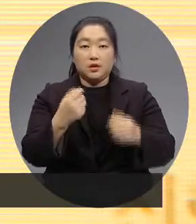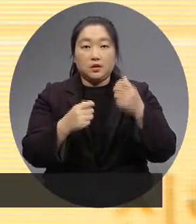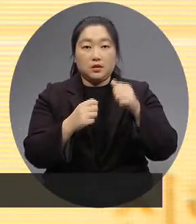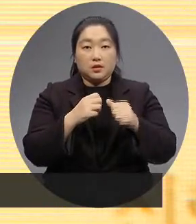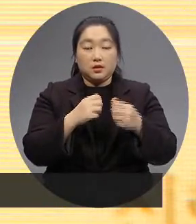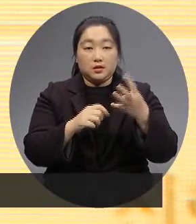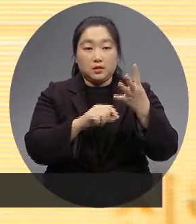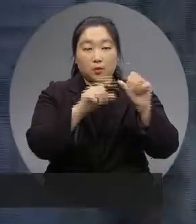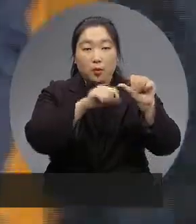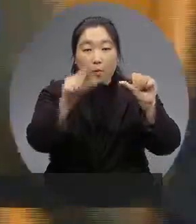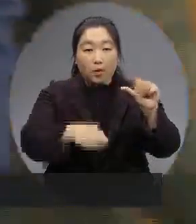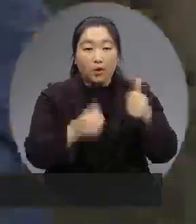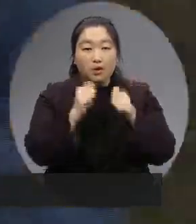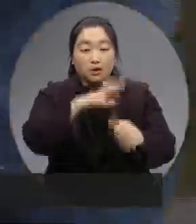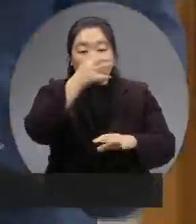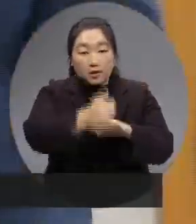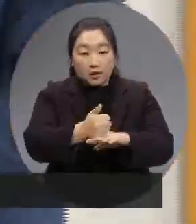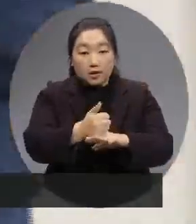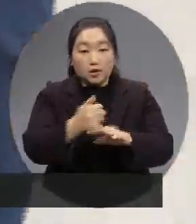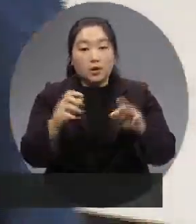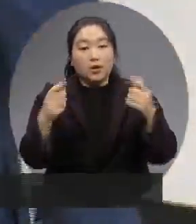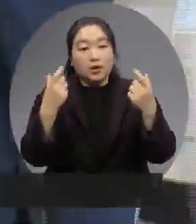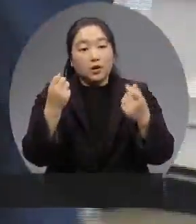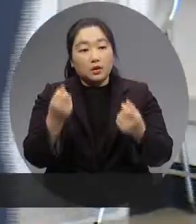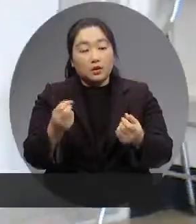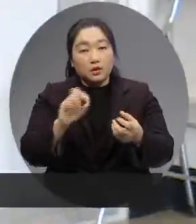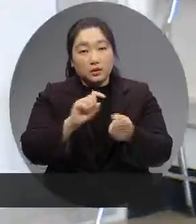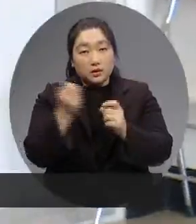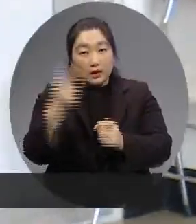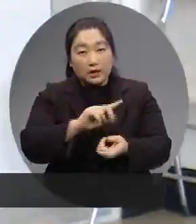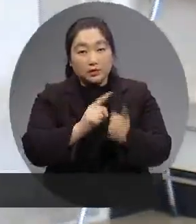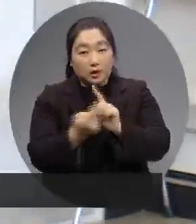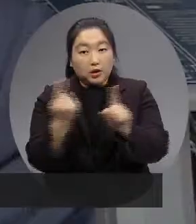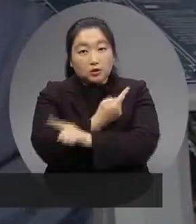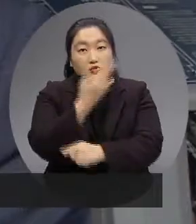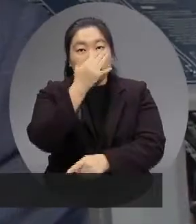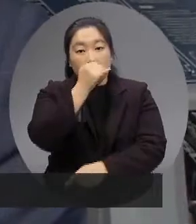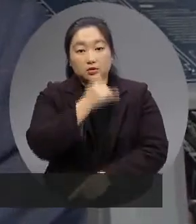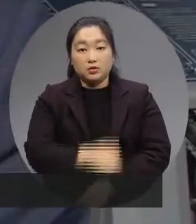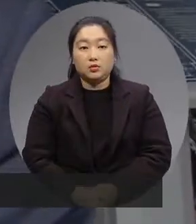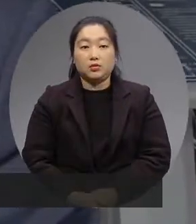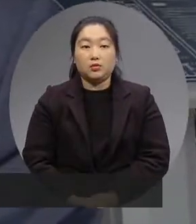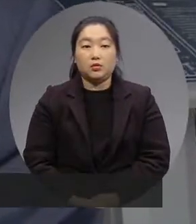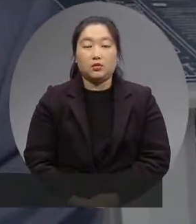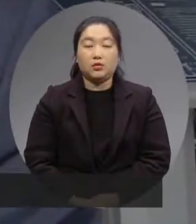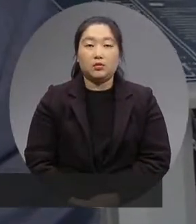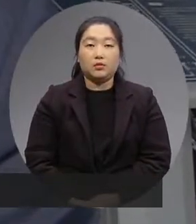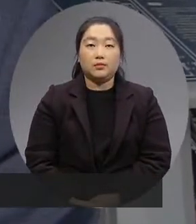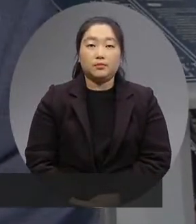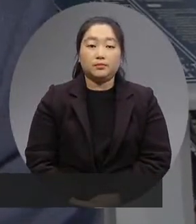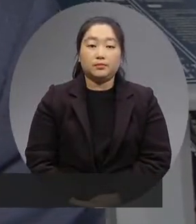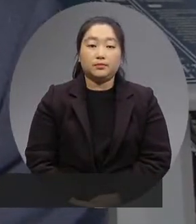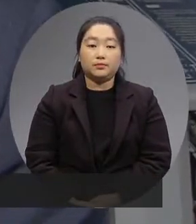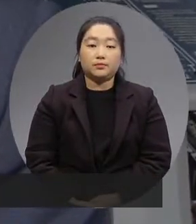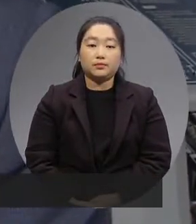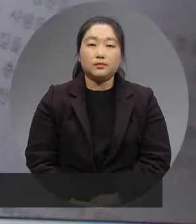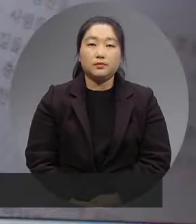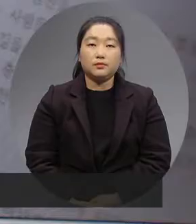항소심 결과에 따라 여야 의석수는 또다시 재편될 수 있습니다. MBC 뉴스